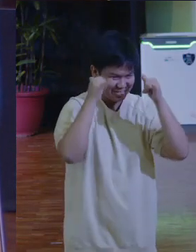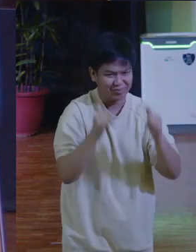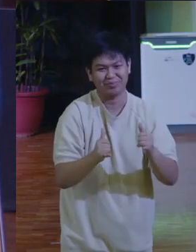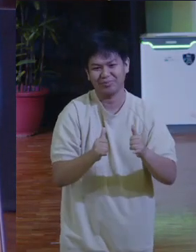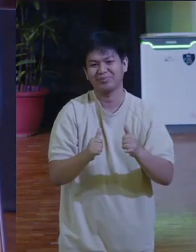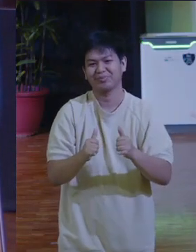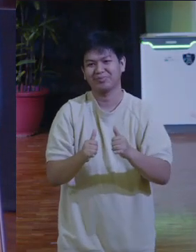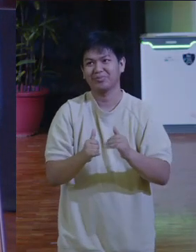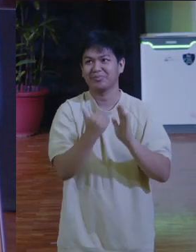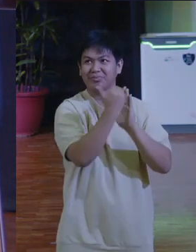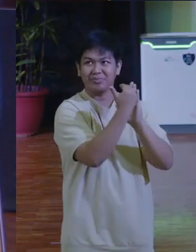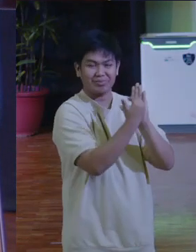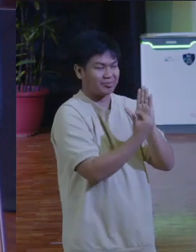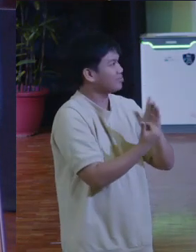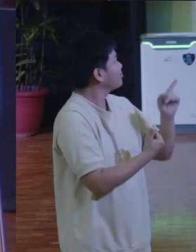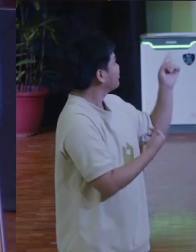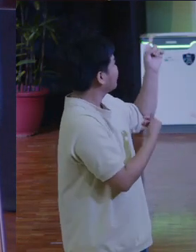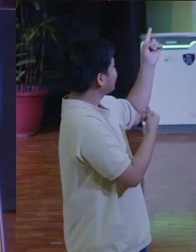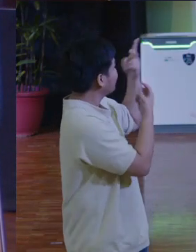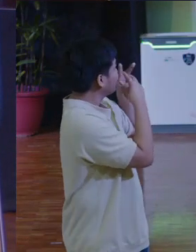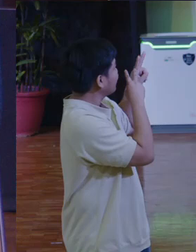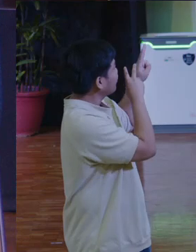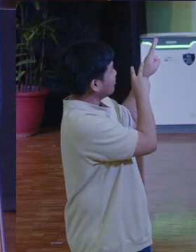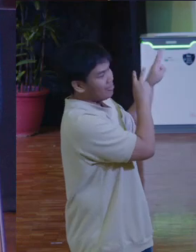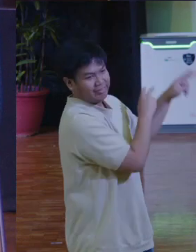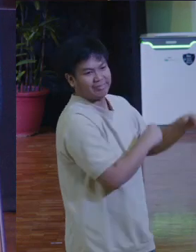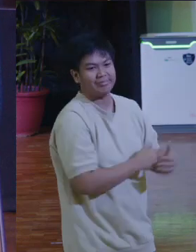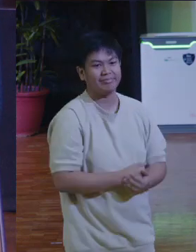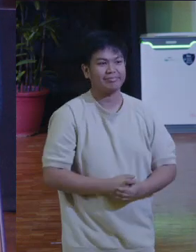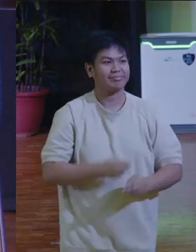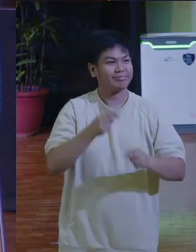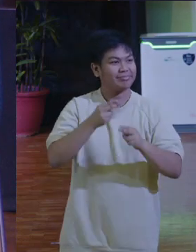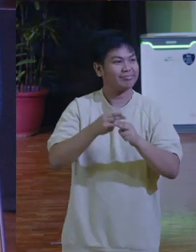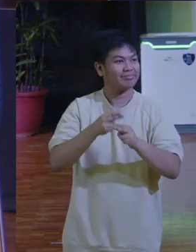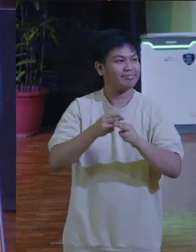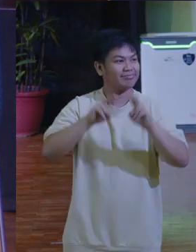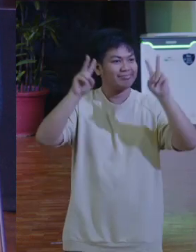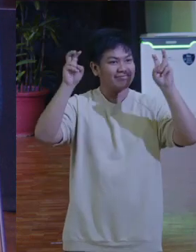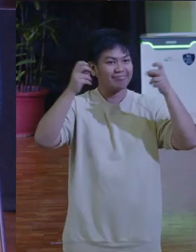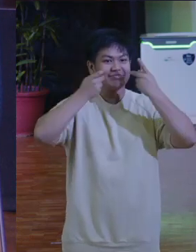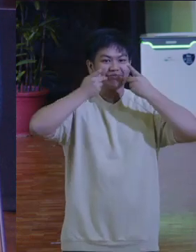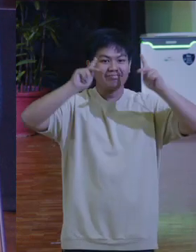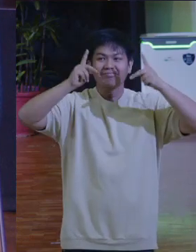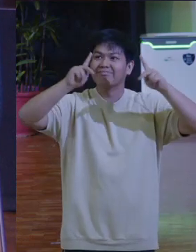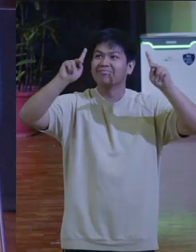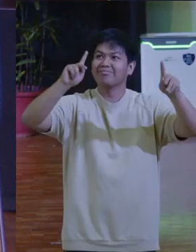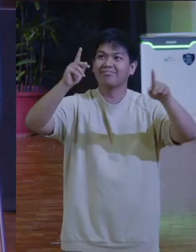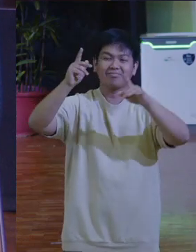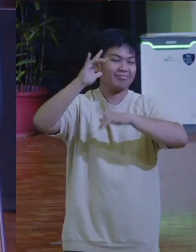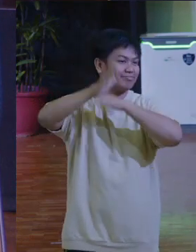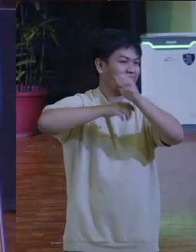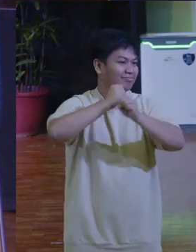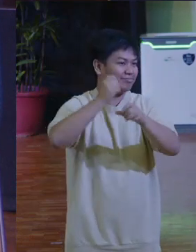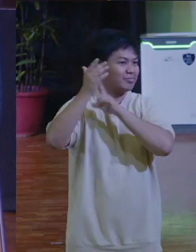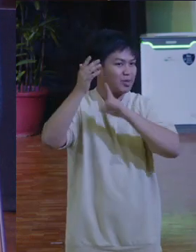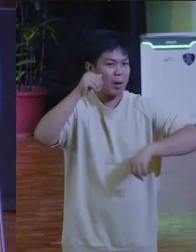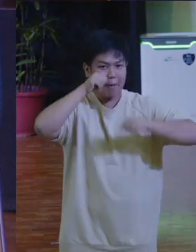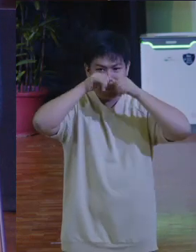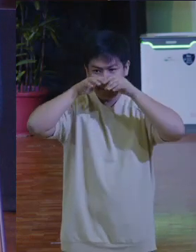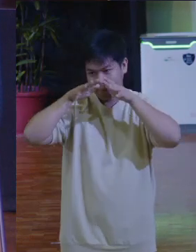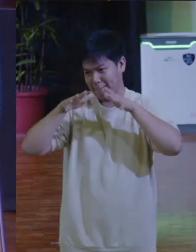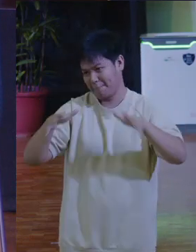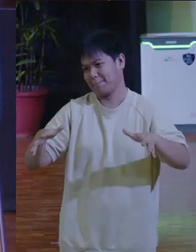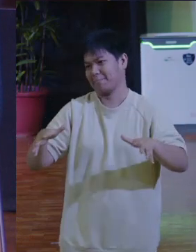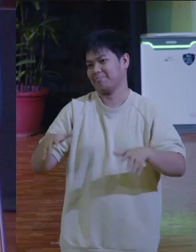inyong bulletin, ang ifa-flash po sa ating screen ay ang English outline. Ang title